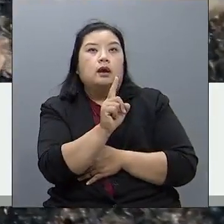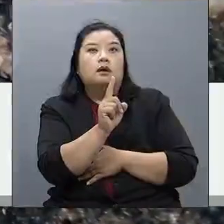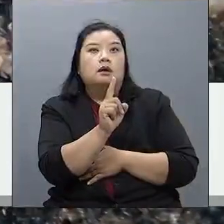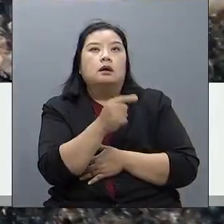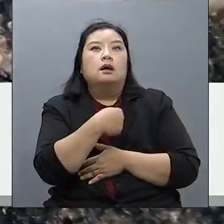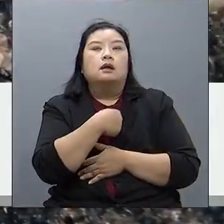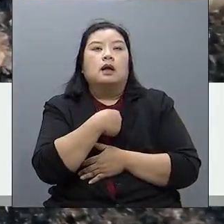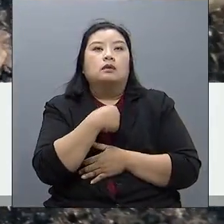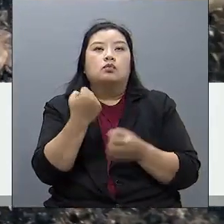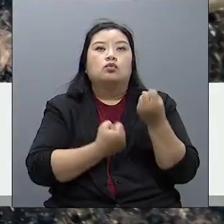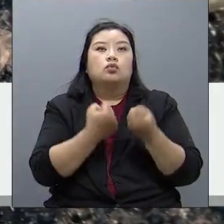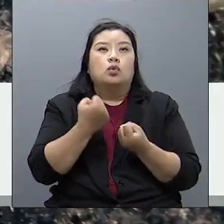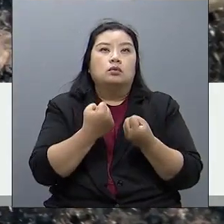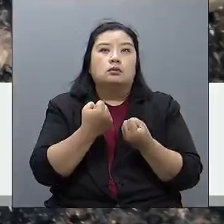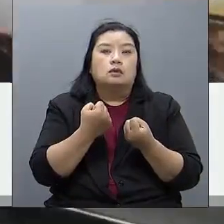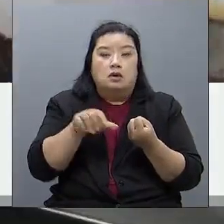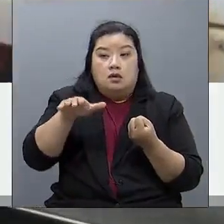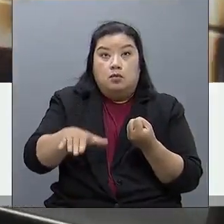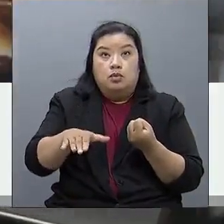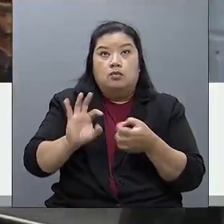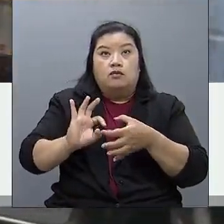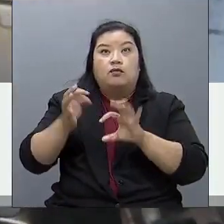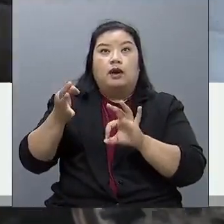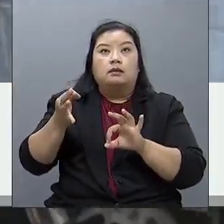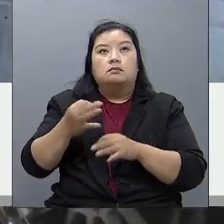ระบะของตัวเองเนี่ยจอดไว้ข้างทางก็ถูกไฟไหม้เสียห